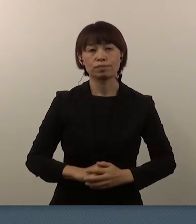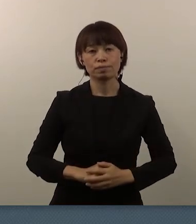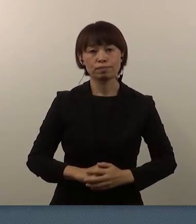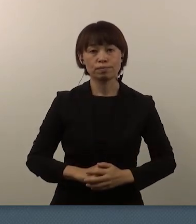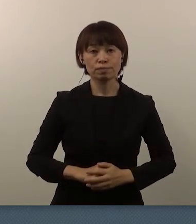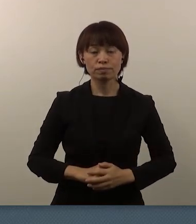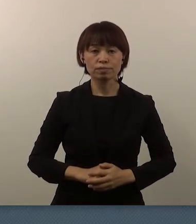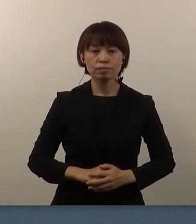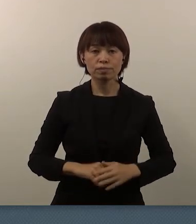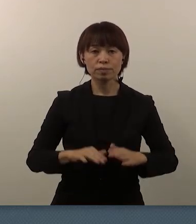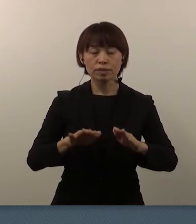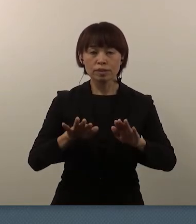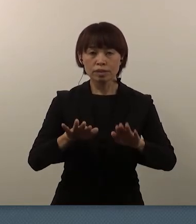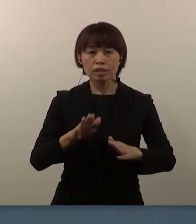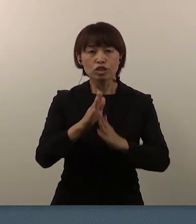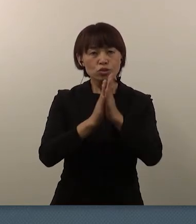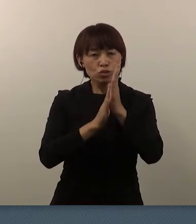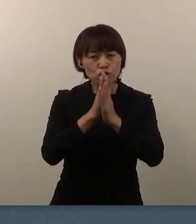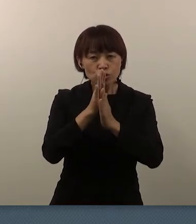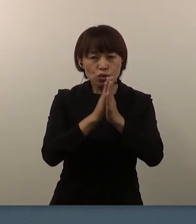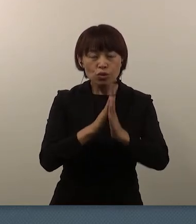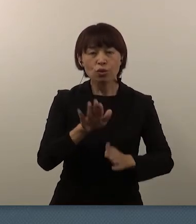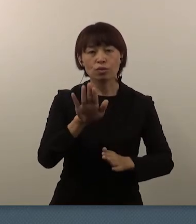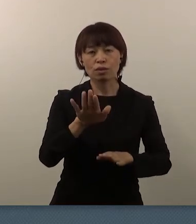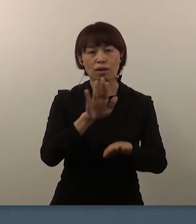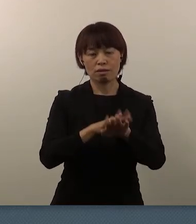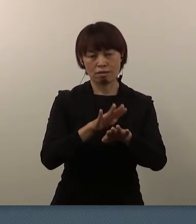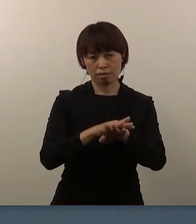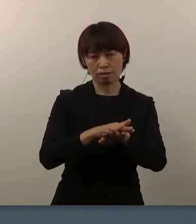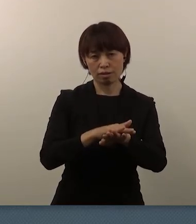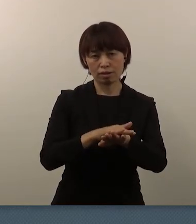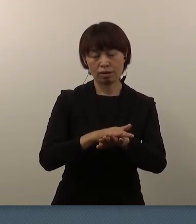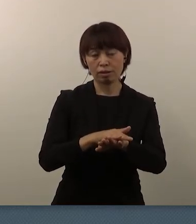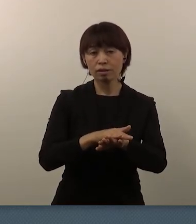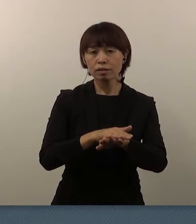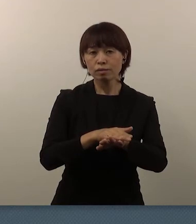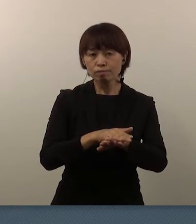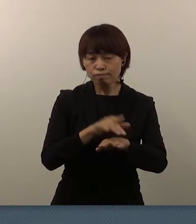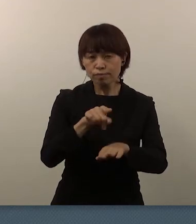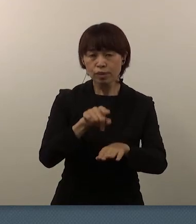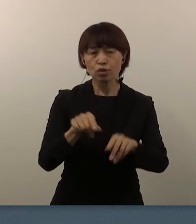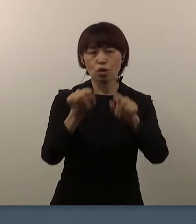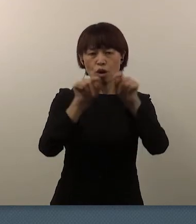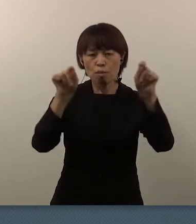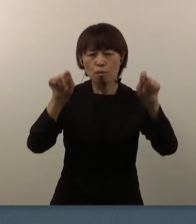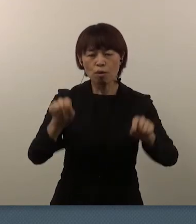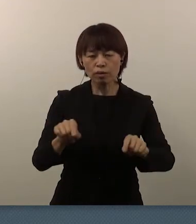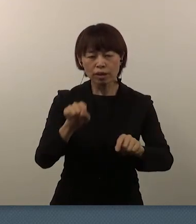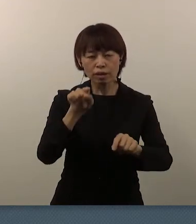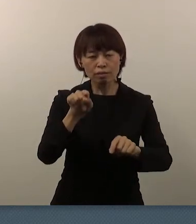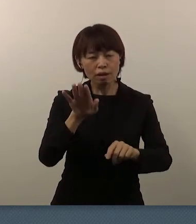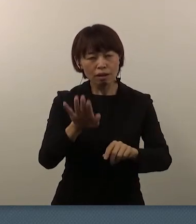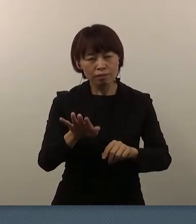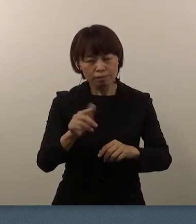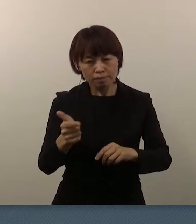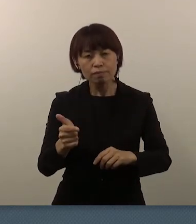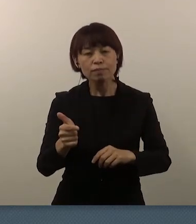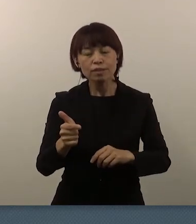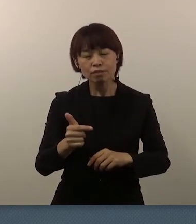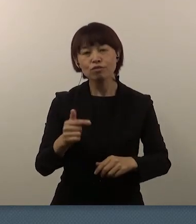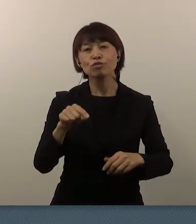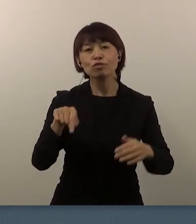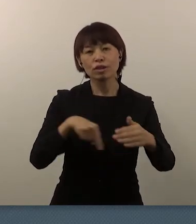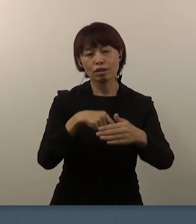今 その宗教の在り方に対する一つ その問題点がそこに見えるのではないかというふうな議論もありました